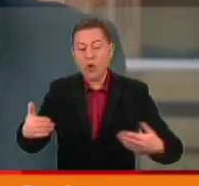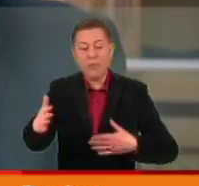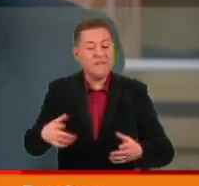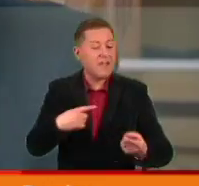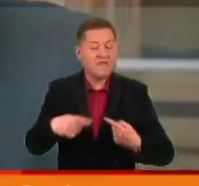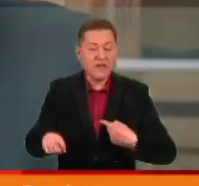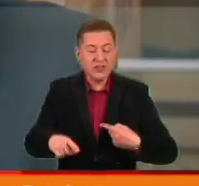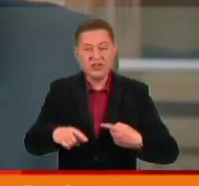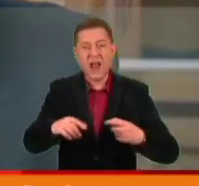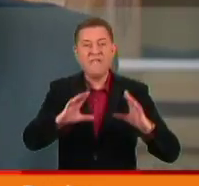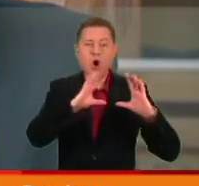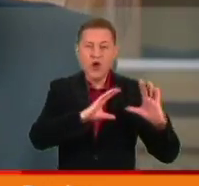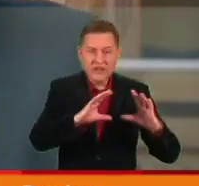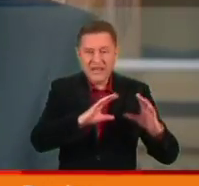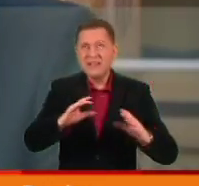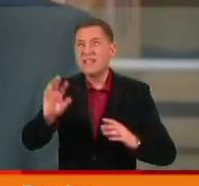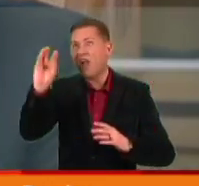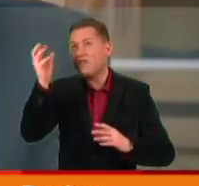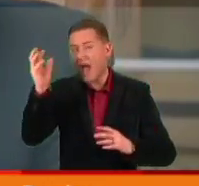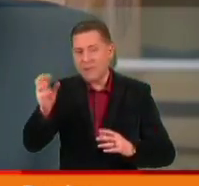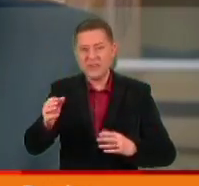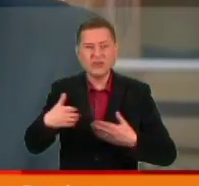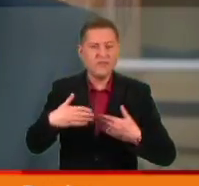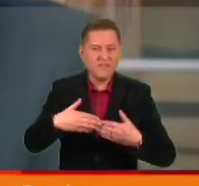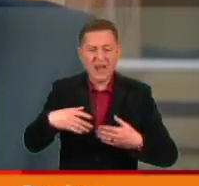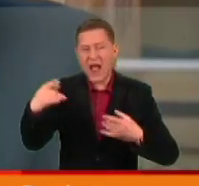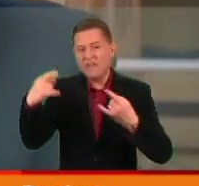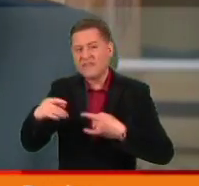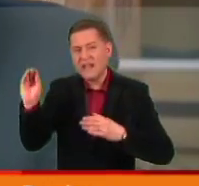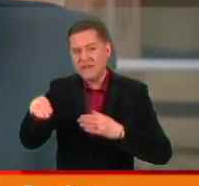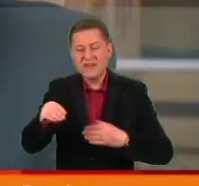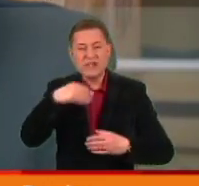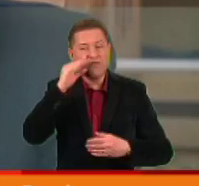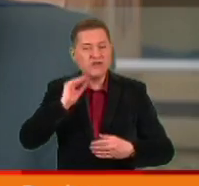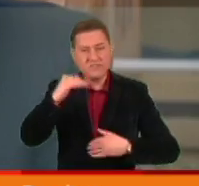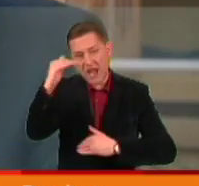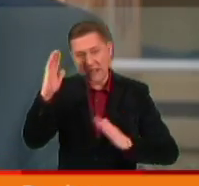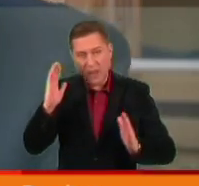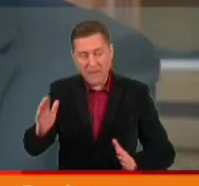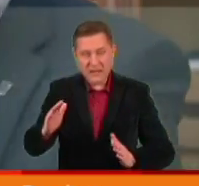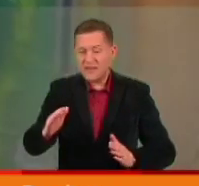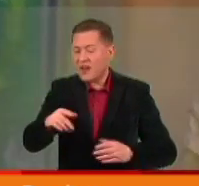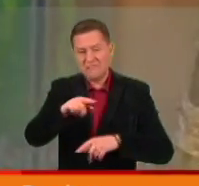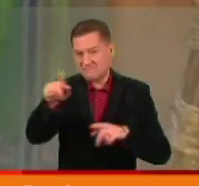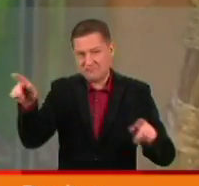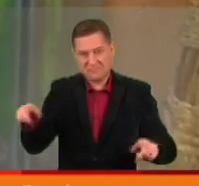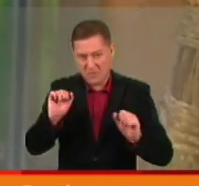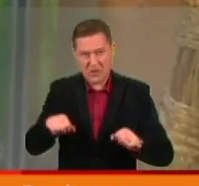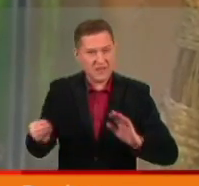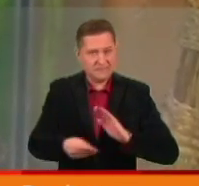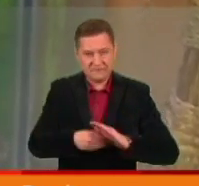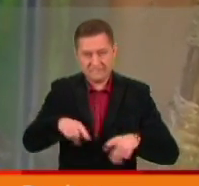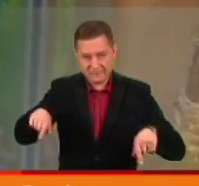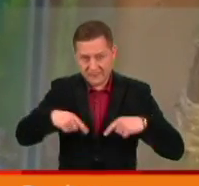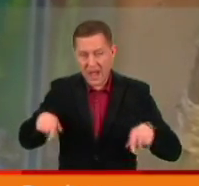інде, в годиннику, в лампочці, я там знаю, в дверях, в телевізорі, в Шевченка, от бачите, в портреті, Кобзаря, в Тризубі. Після того, як у